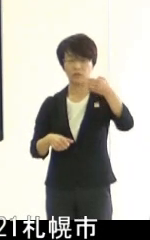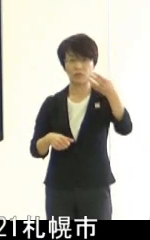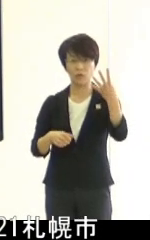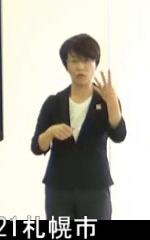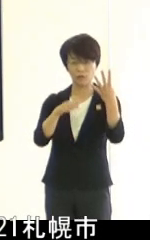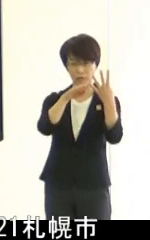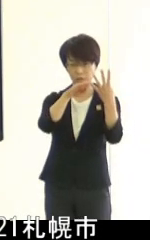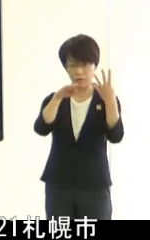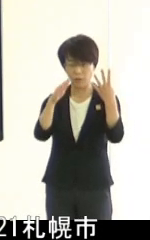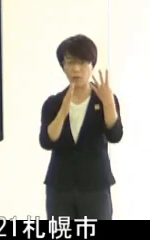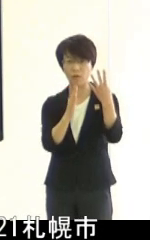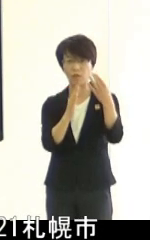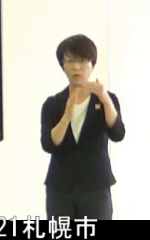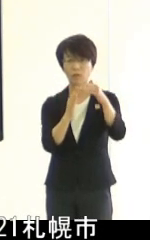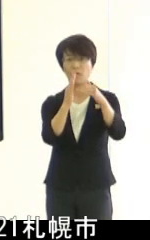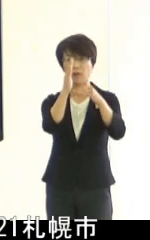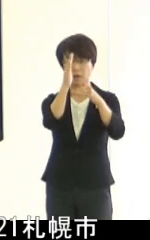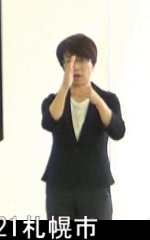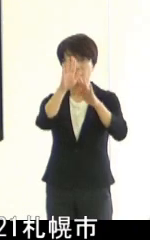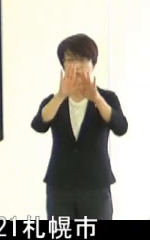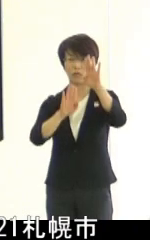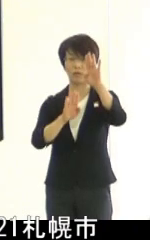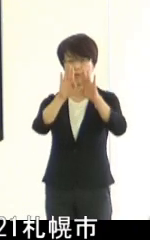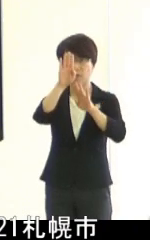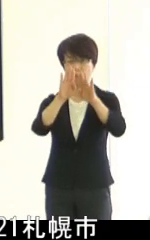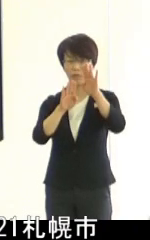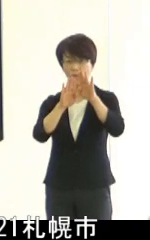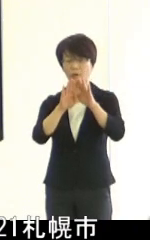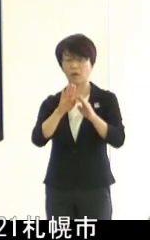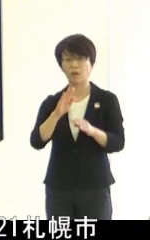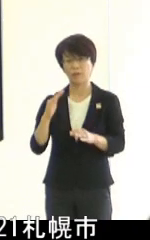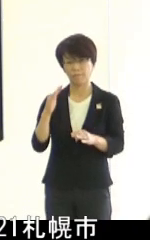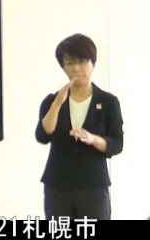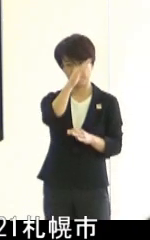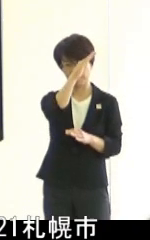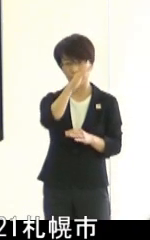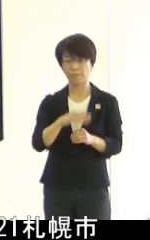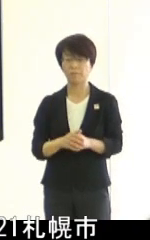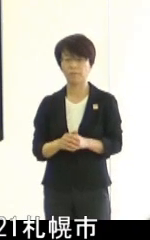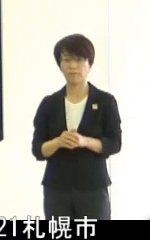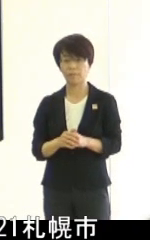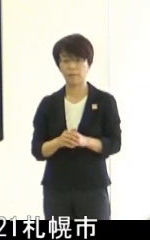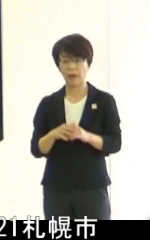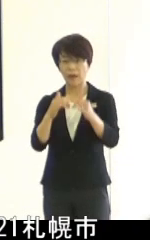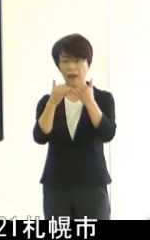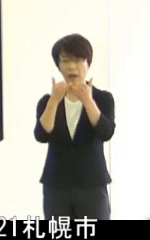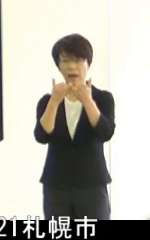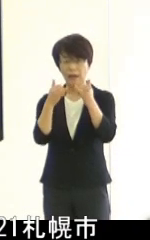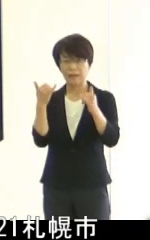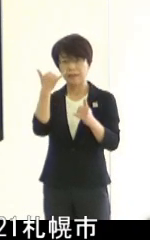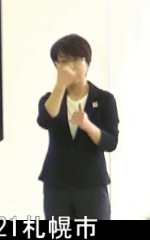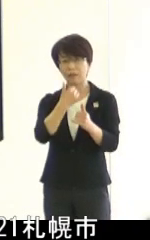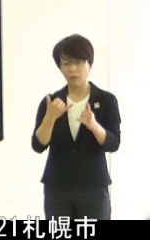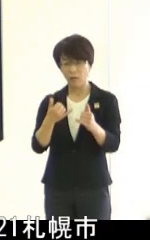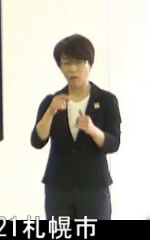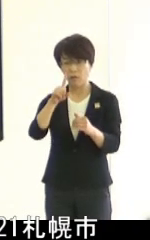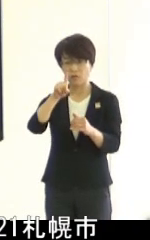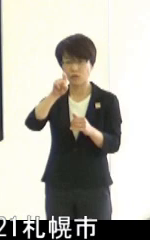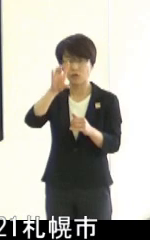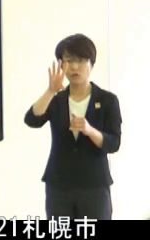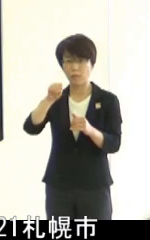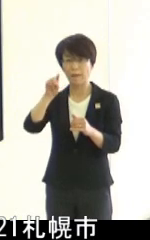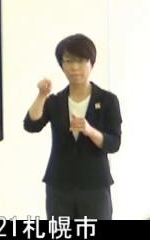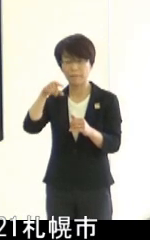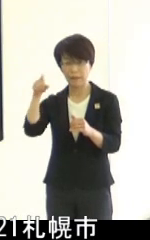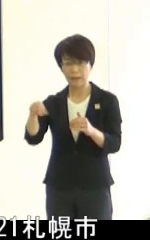た状況になってきております人口10万人あたりで申し上げますと